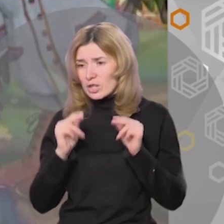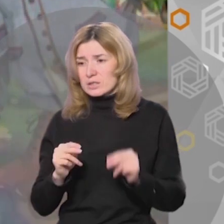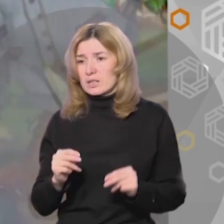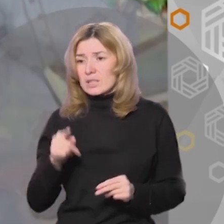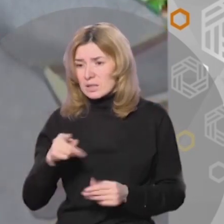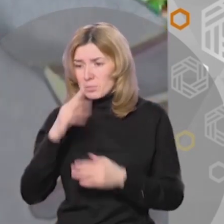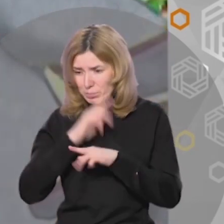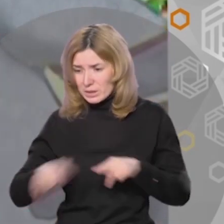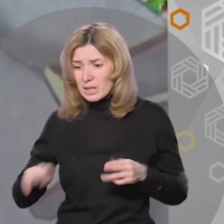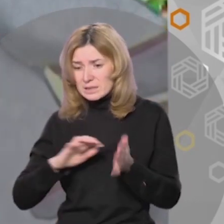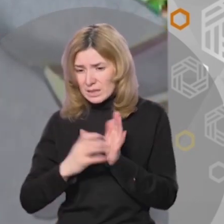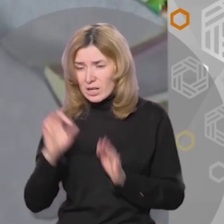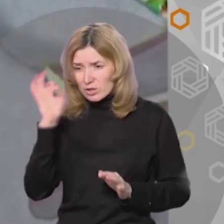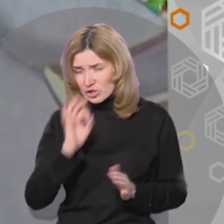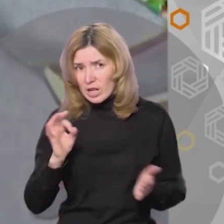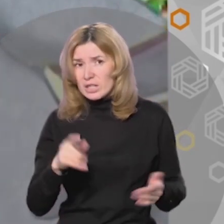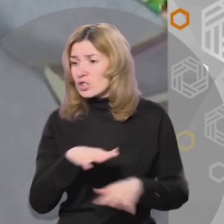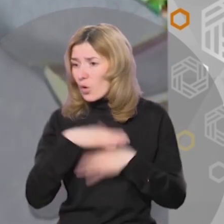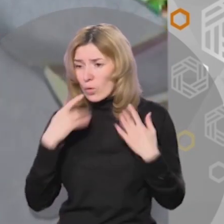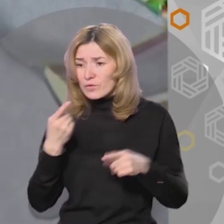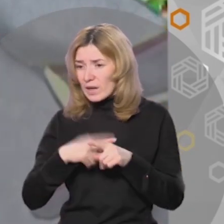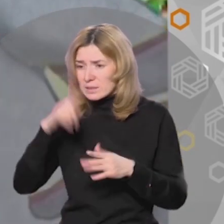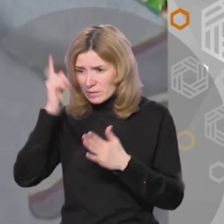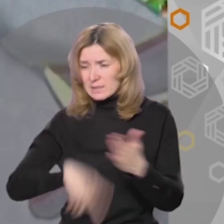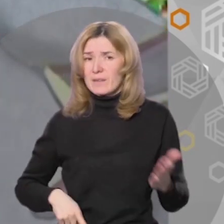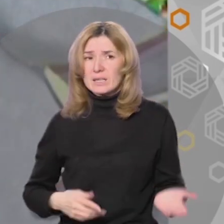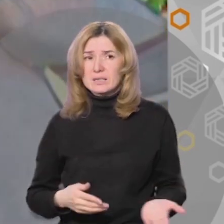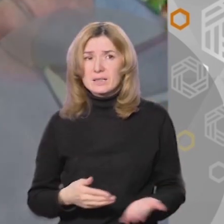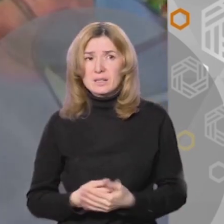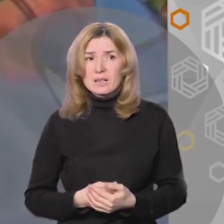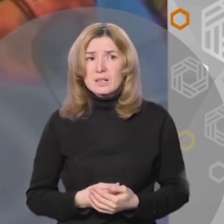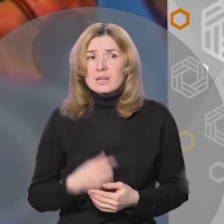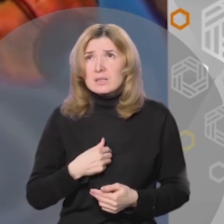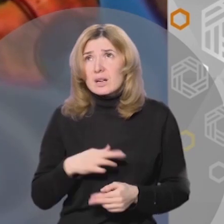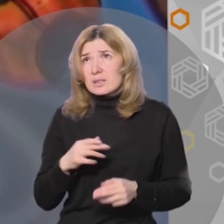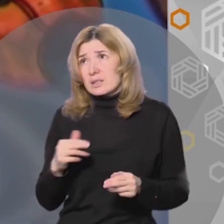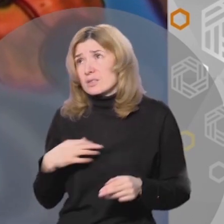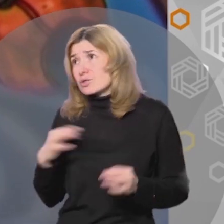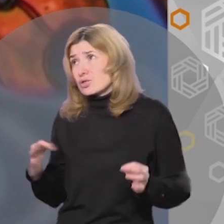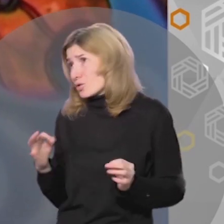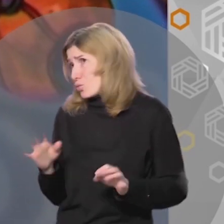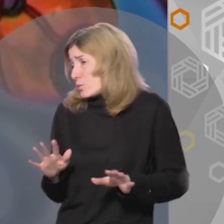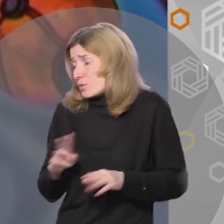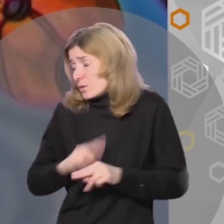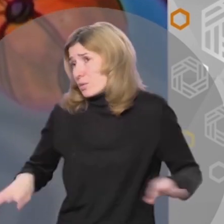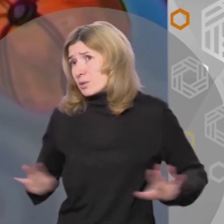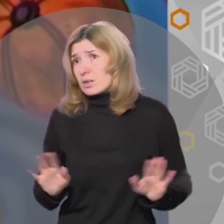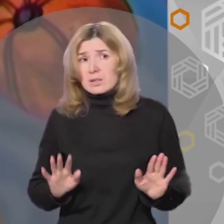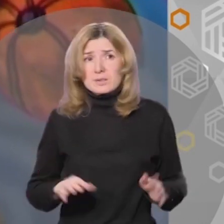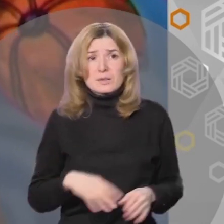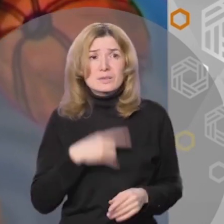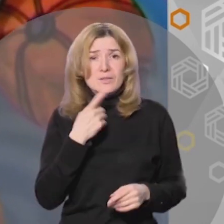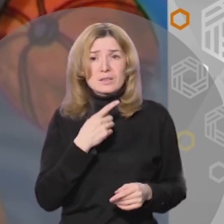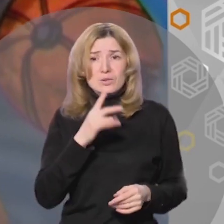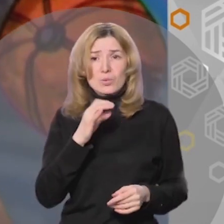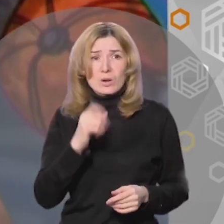сразу. Ты потерял стеклянный шарик и не хочешь в этом сознаваться? И ничего я не потерял,